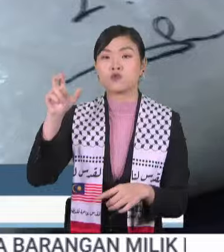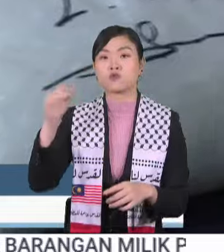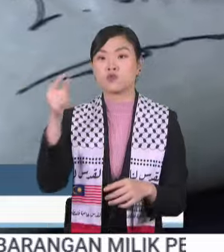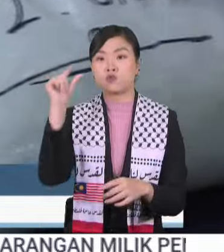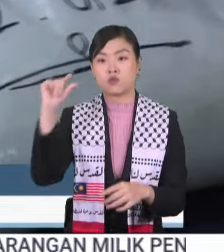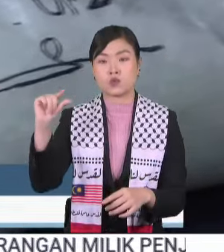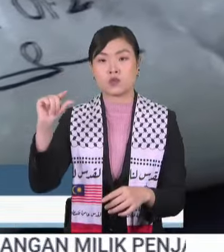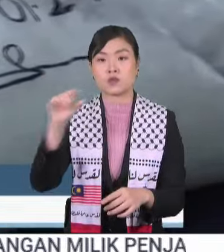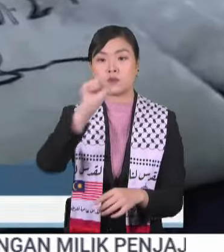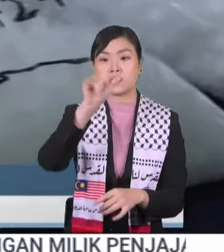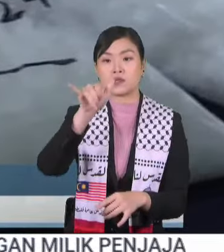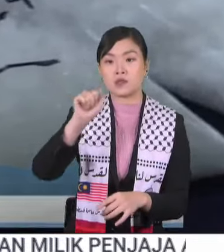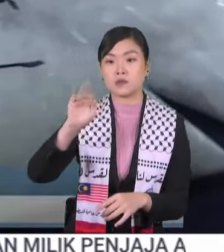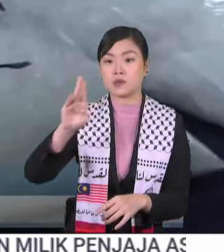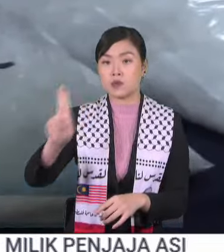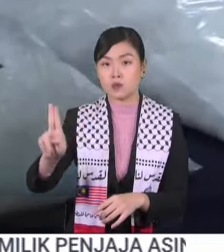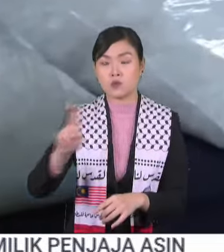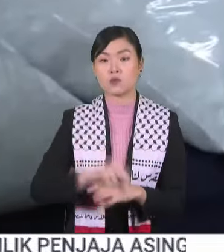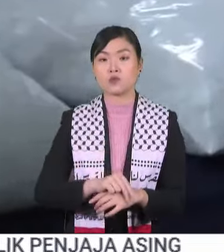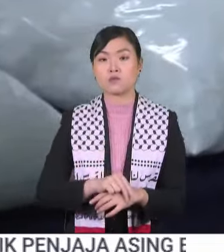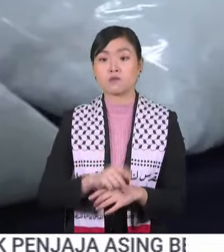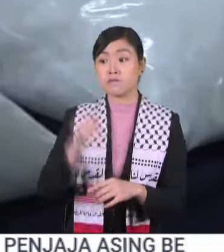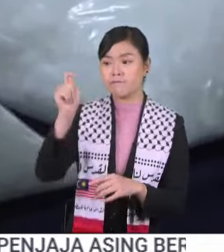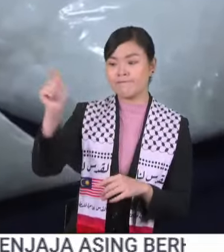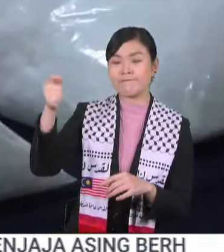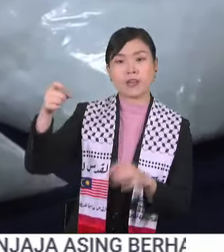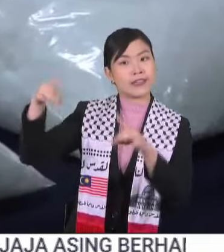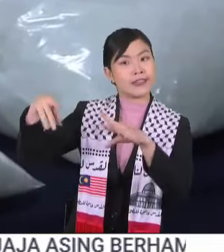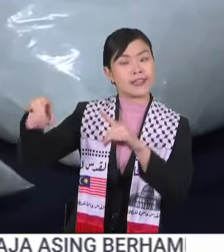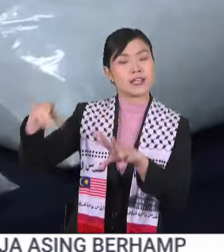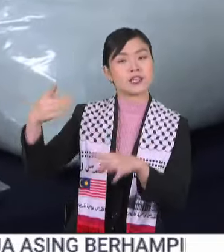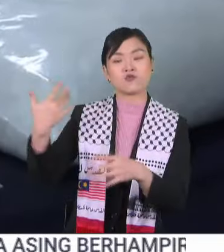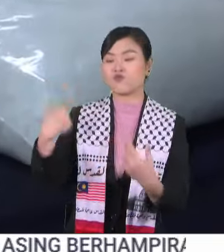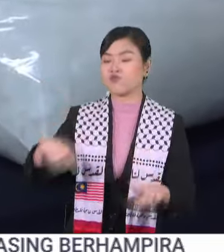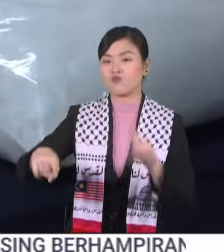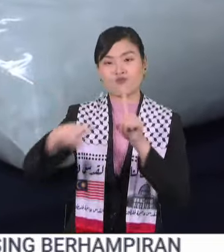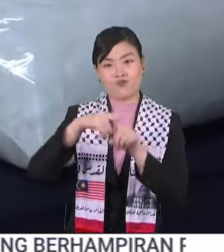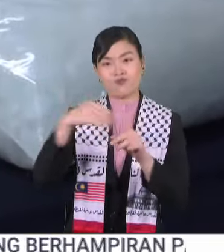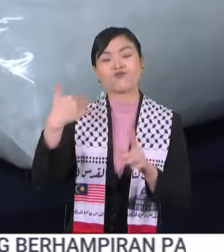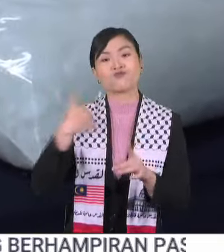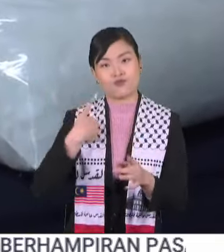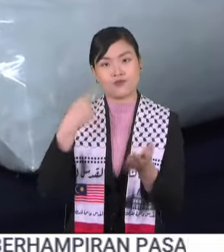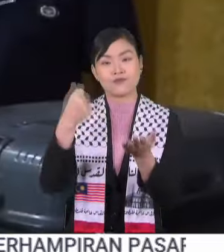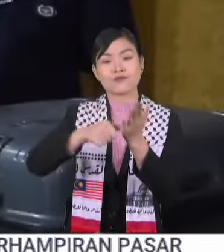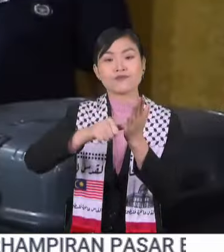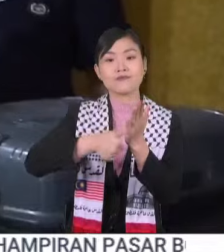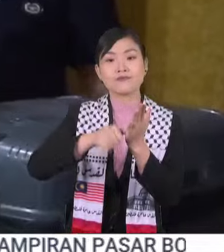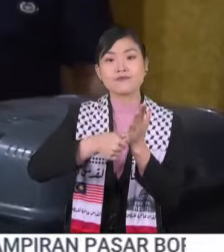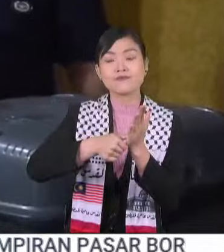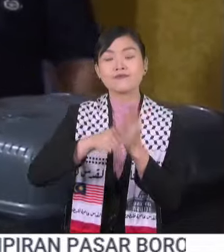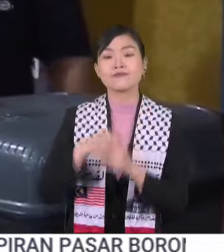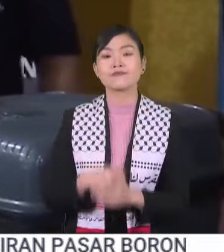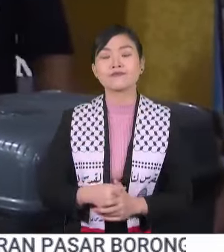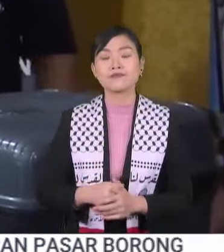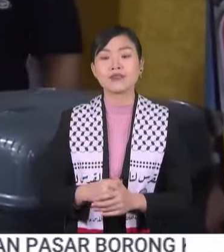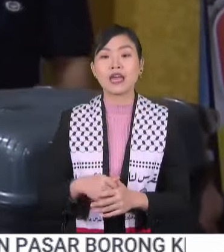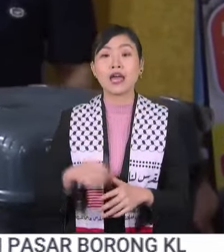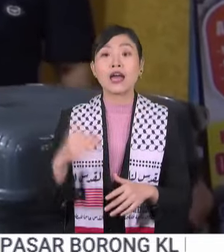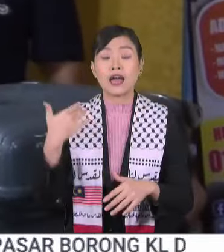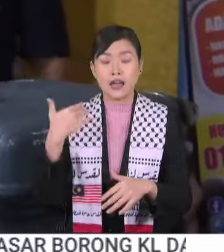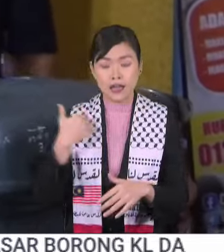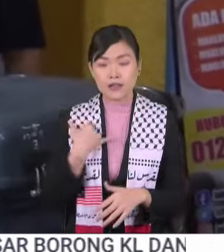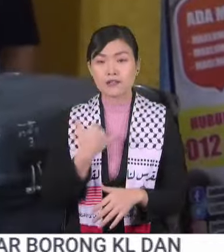shakishabu hasil ujian sering air kencing suspek juga positif metafetamin dan alfetamin selain mempunyai rekod jenayah